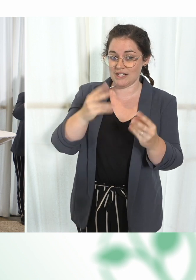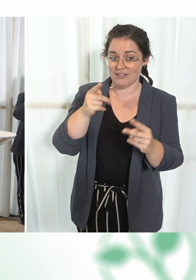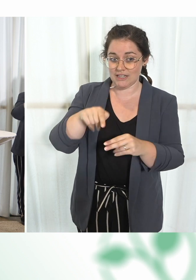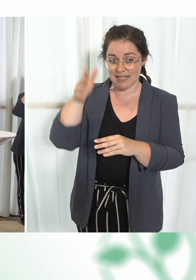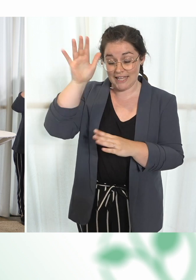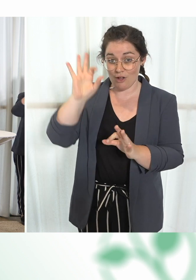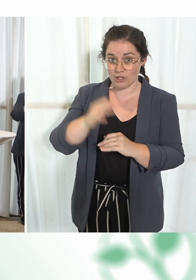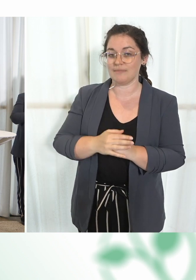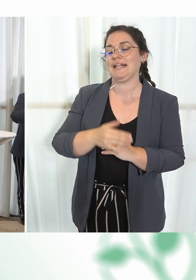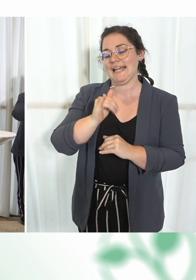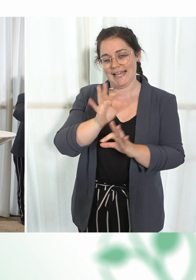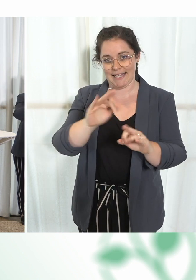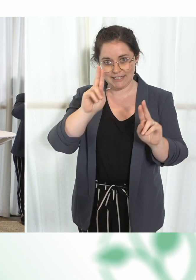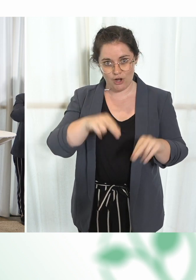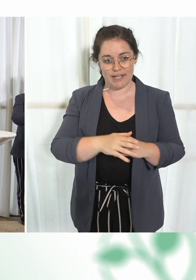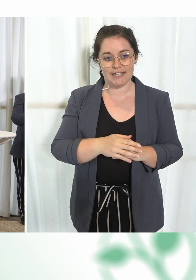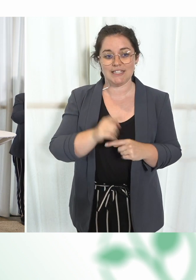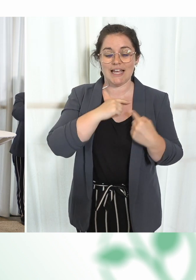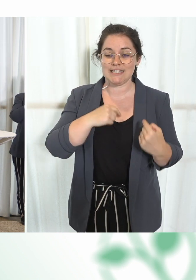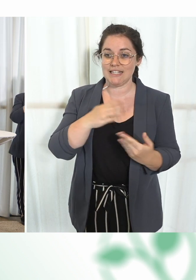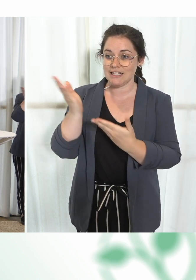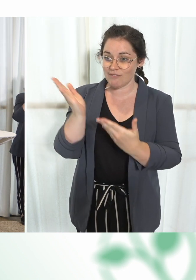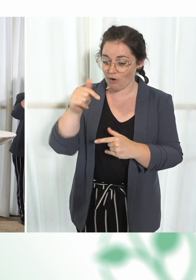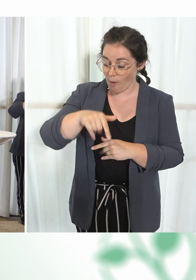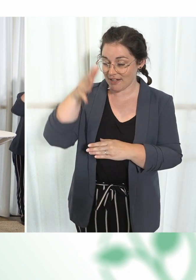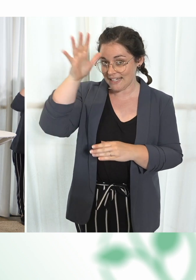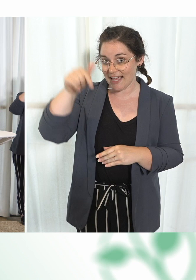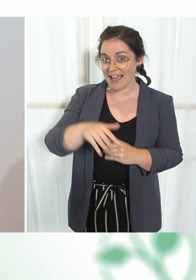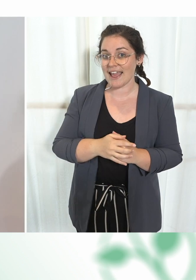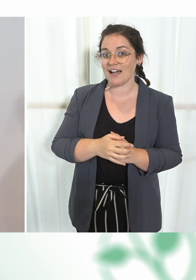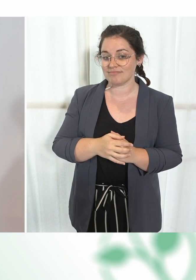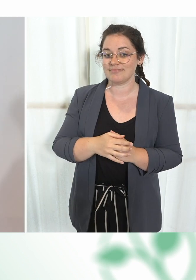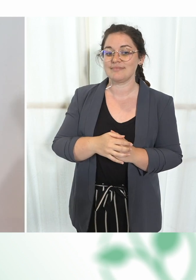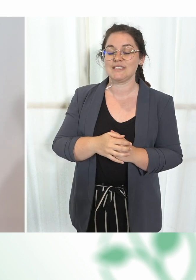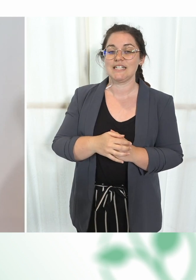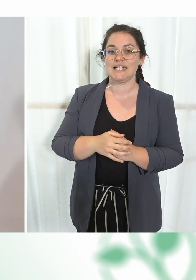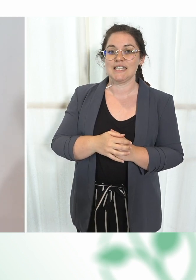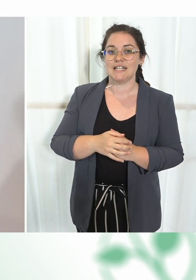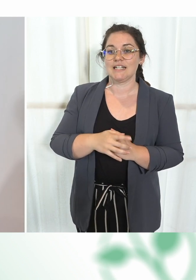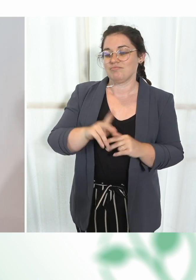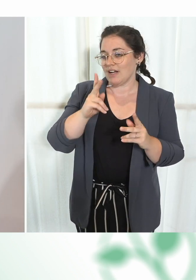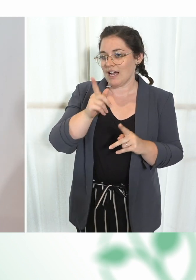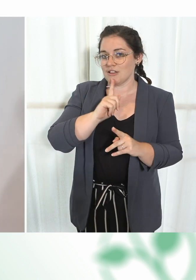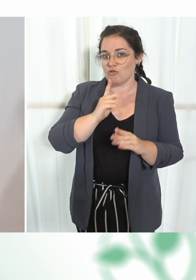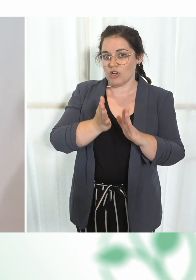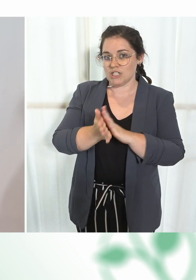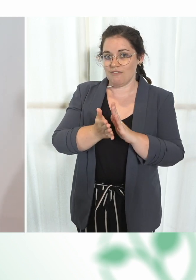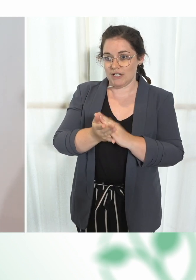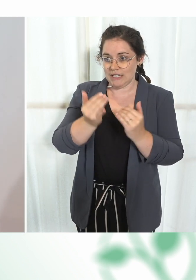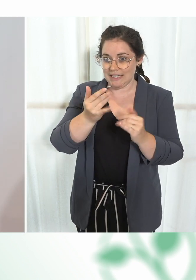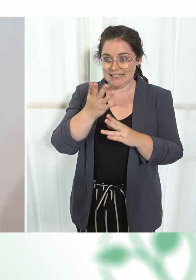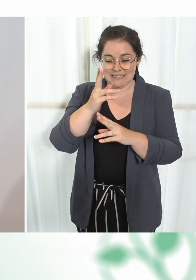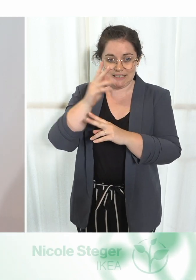Genau, korrekt. Also mein herzliches Willkommen bei IKEA heute. Und ja, ich kann nur stellvertretend für jetzt